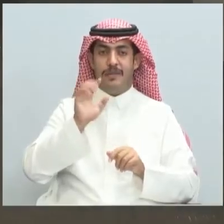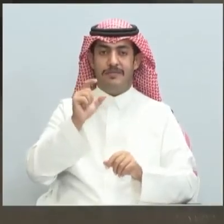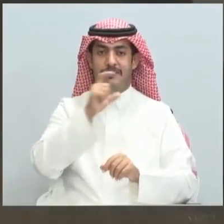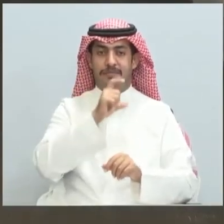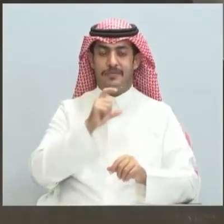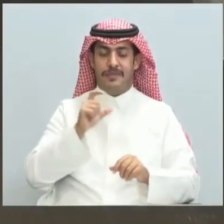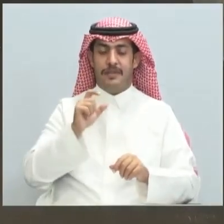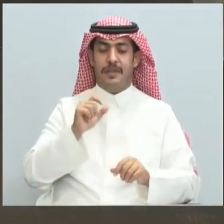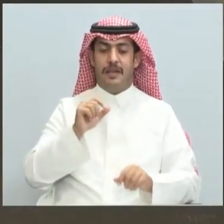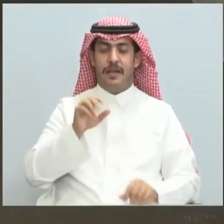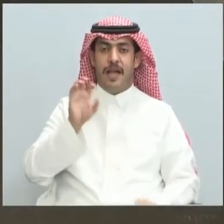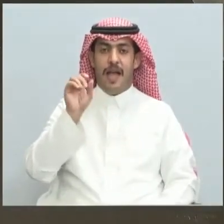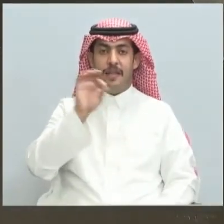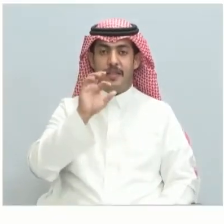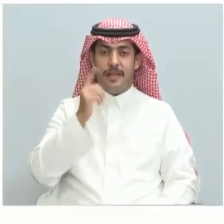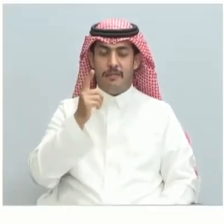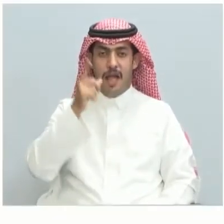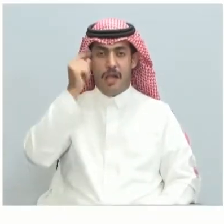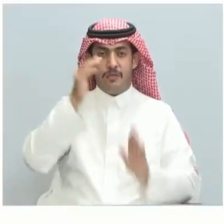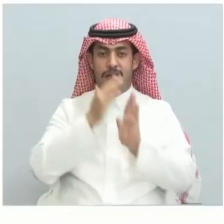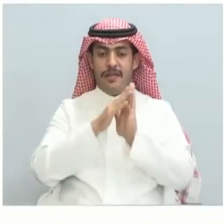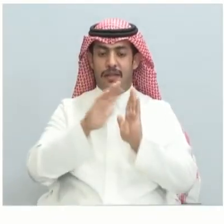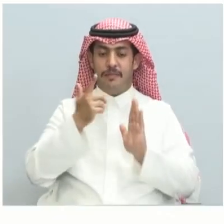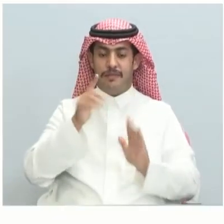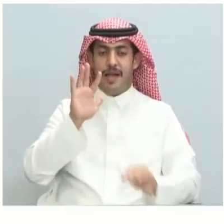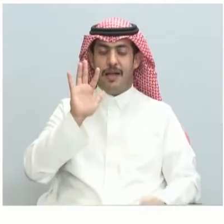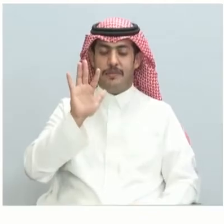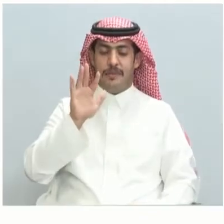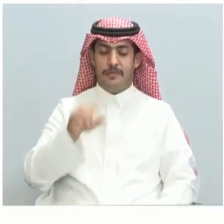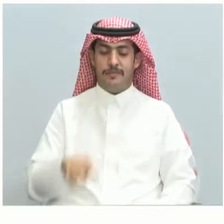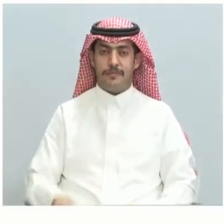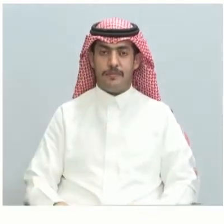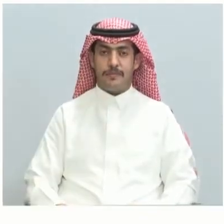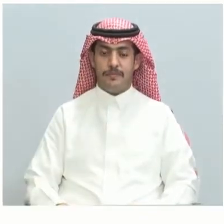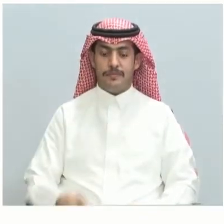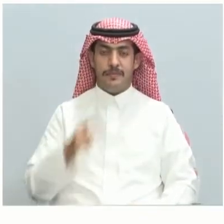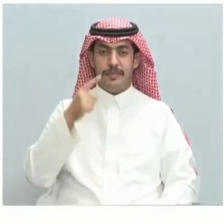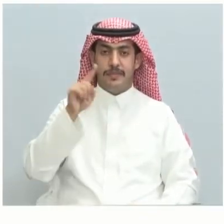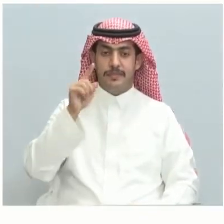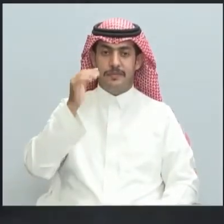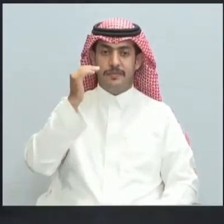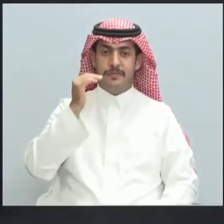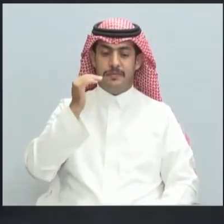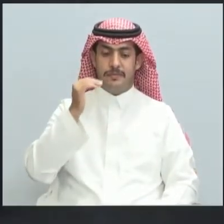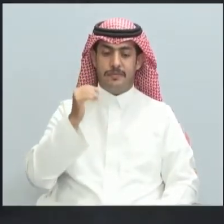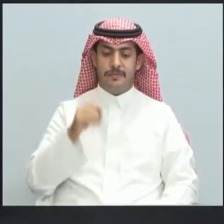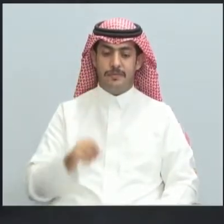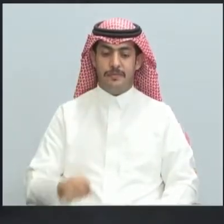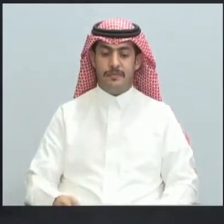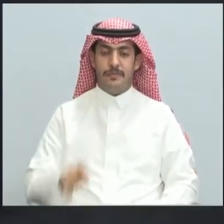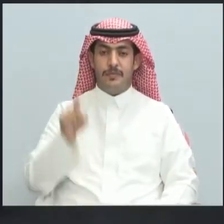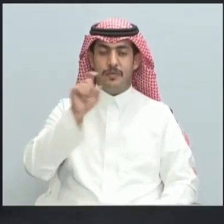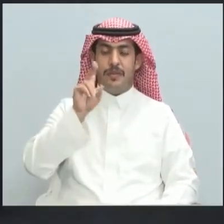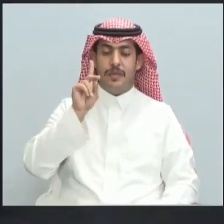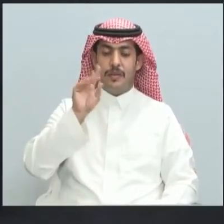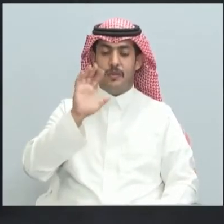اذا عدد الارباع المضلله هو خمسه صح ولا لا يا ابطال السؤال